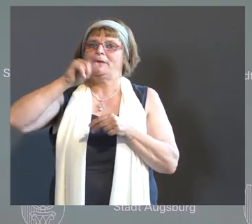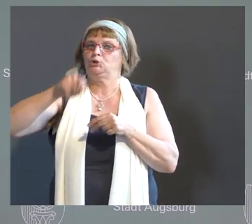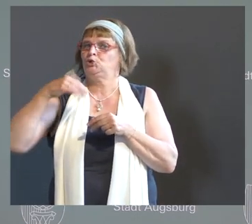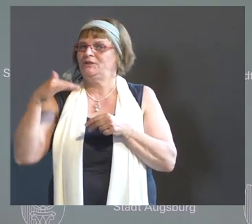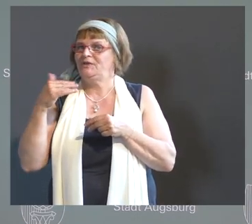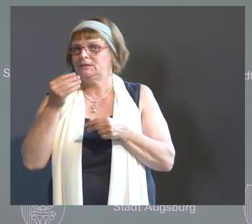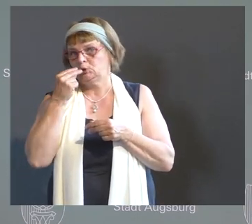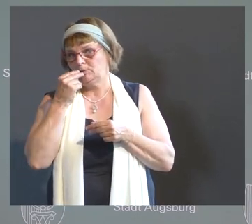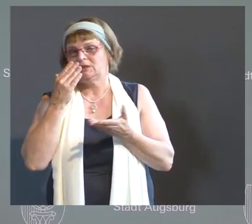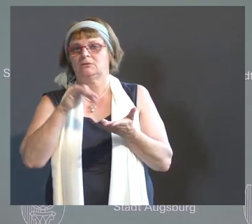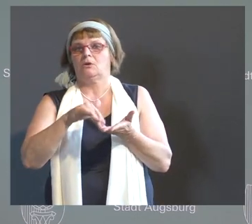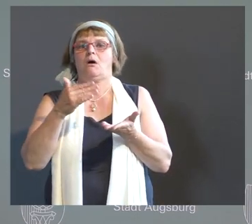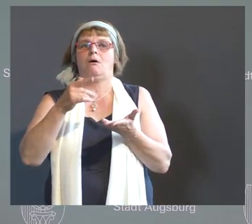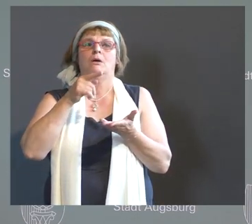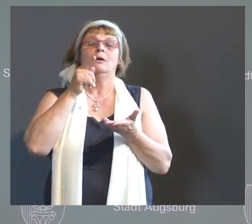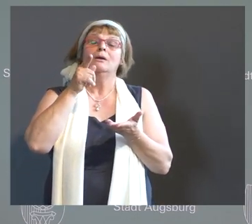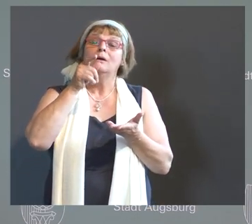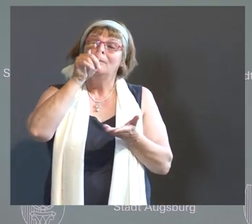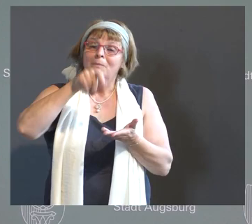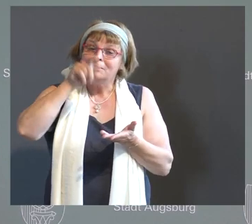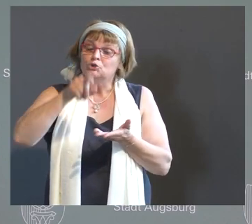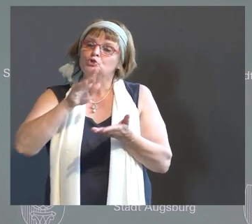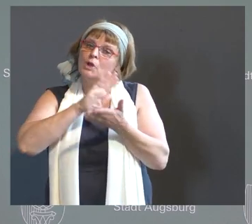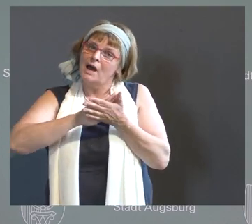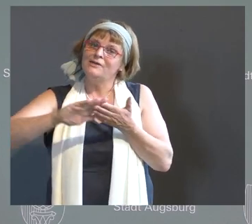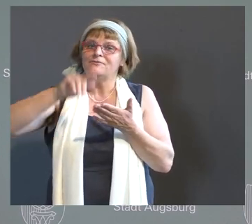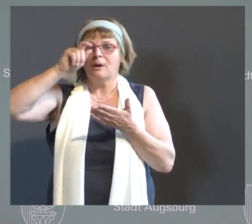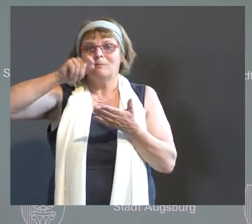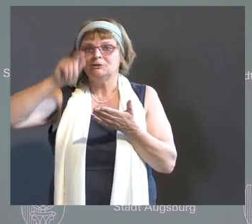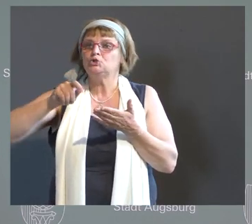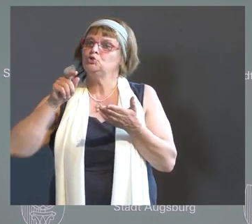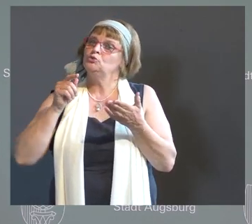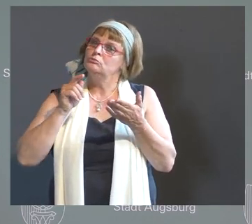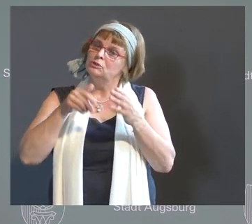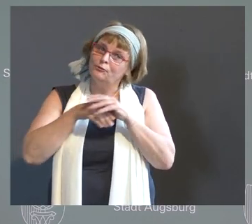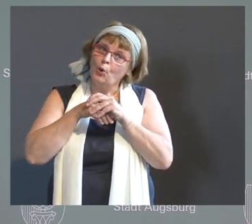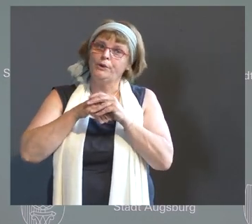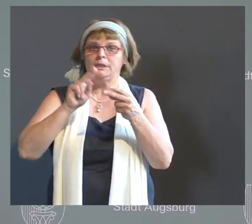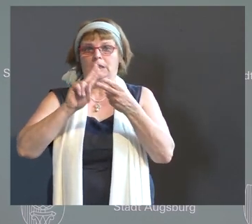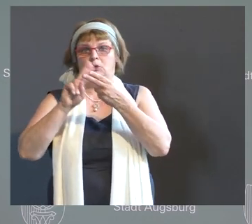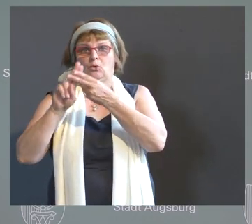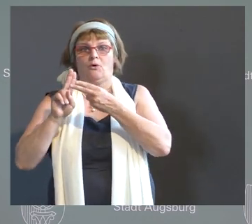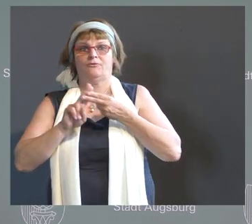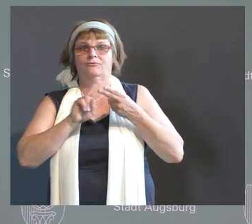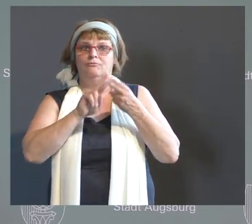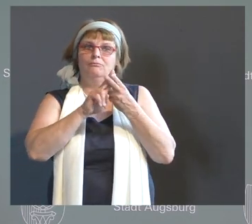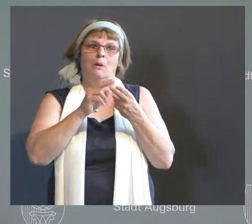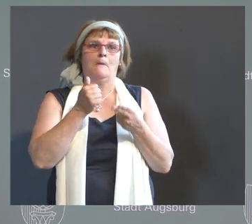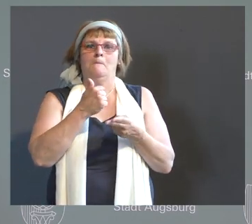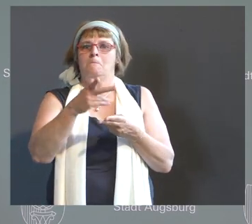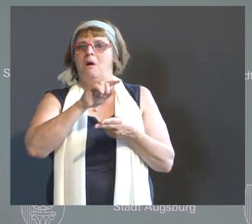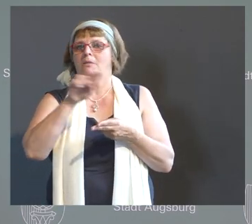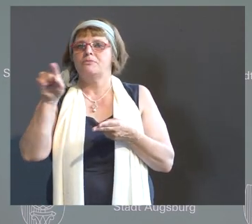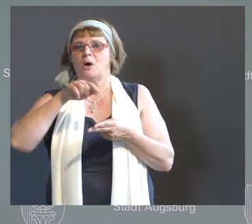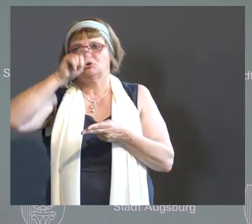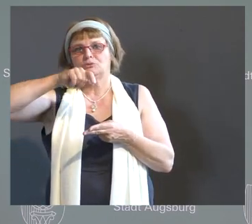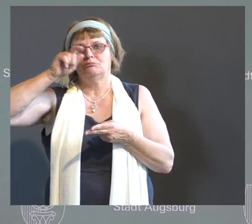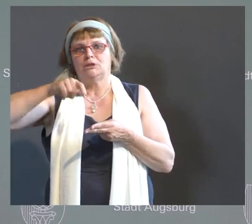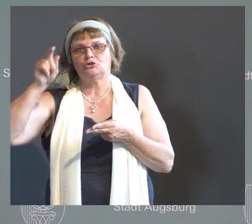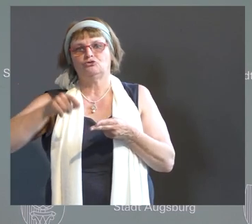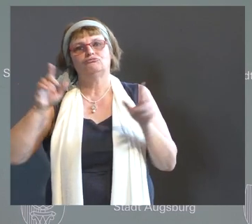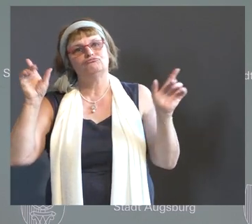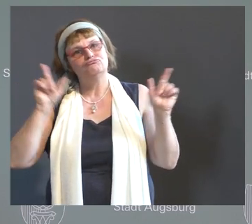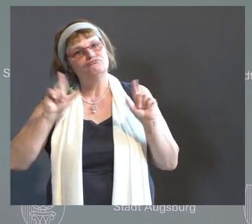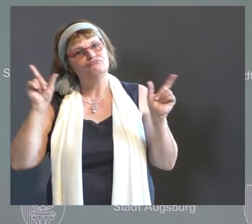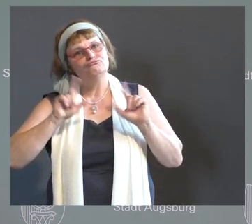Raum Freunde getroffen haben und einfach einen schönen Abend verleben wollten, dann sind es mehrere tausend Personen, die sich in so einer Innenstadt an einem Abend